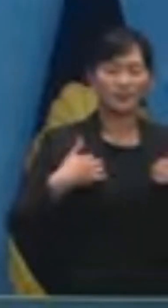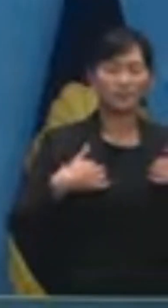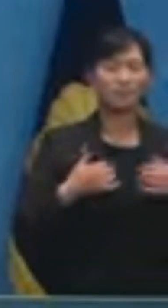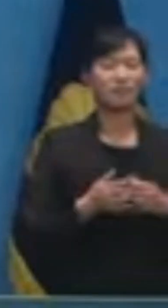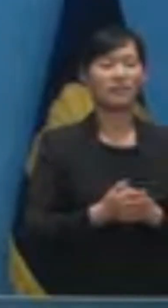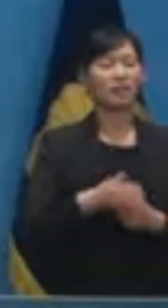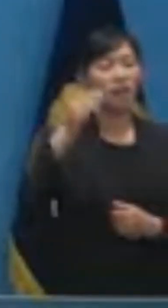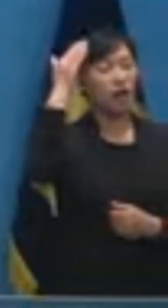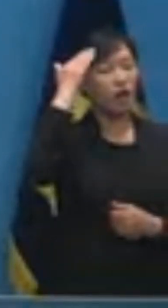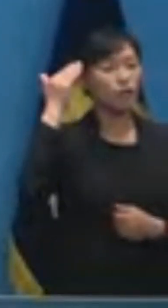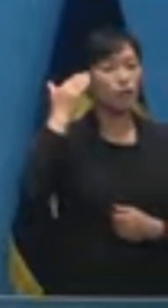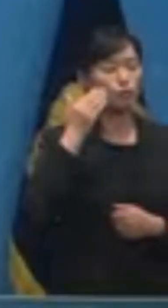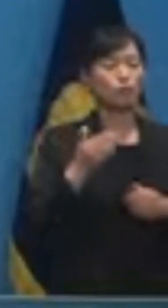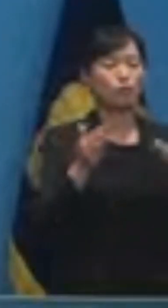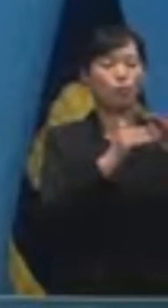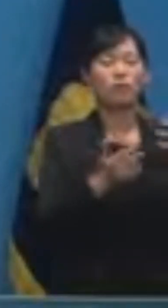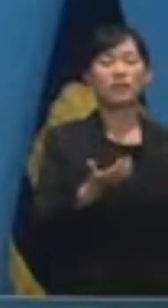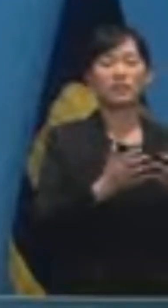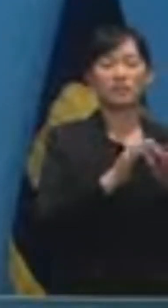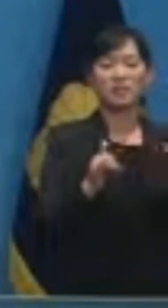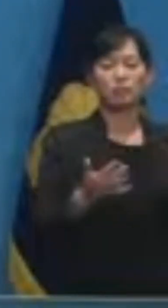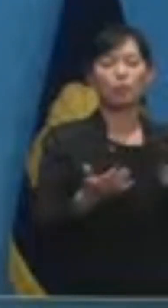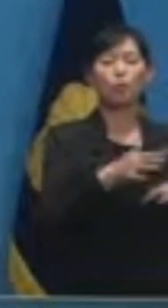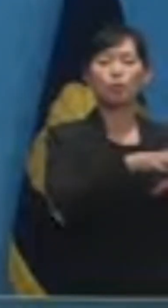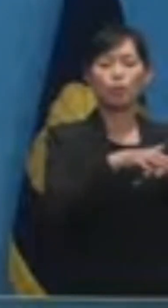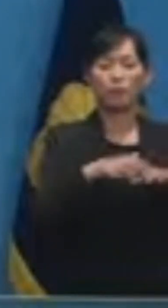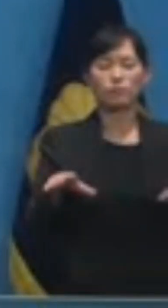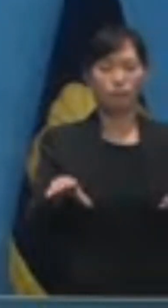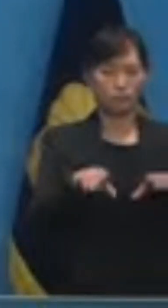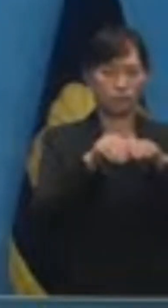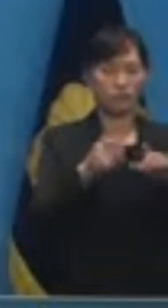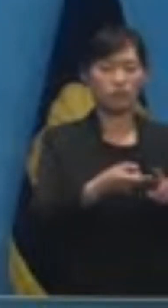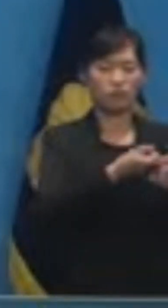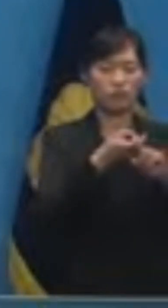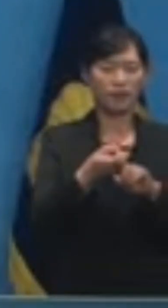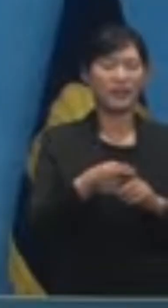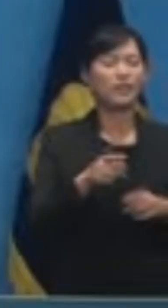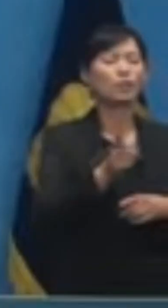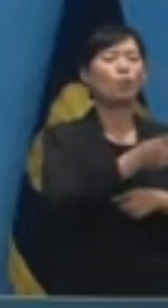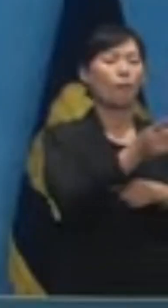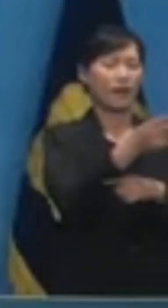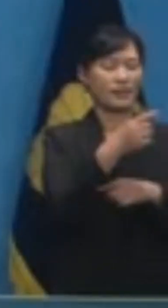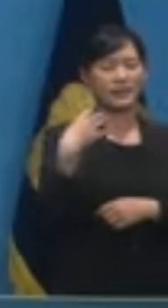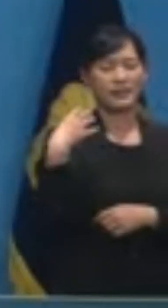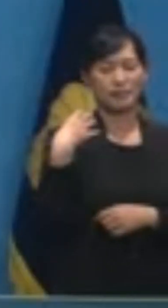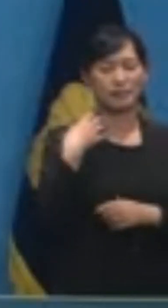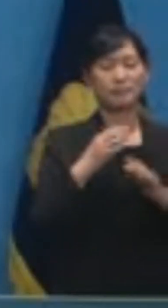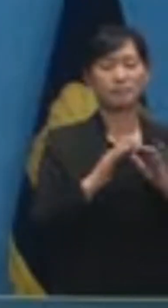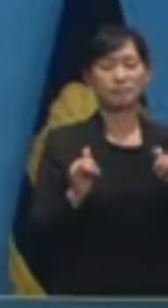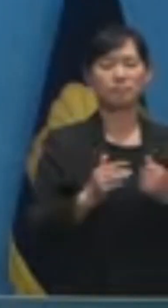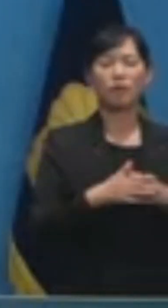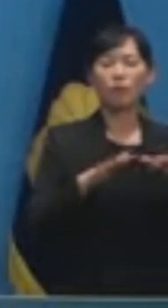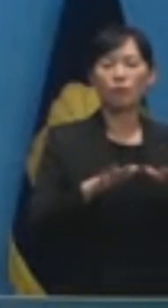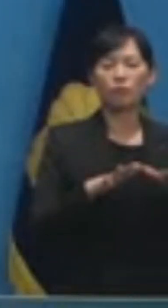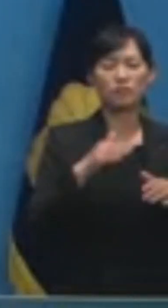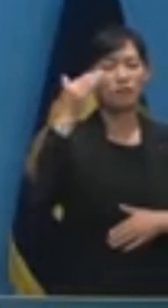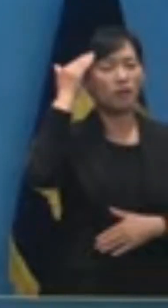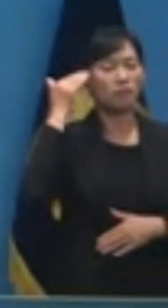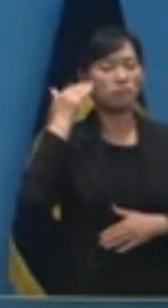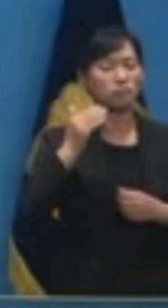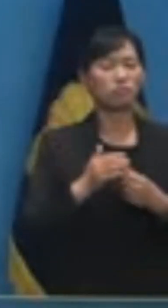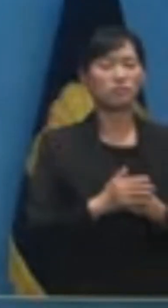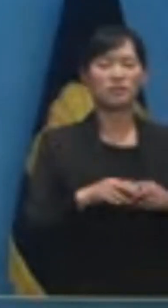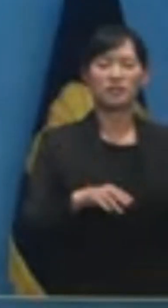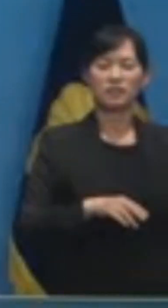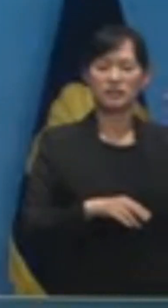반갑습니다. 대한민국 공무원 노동조합 총연맹 소방노조 위원장 이창석입니다. 오늘 우리는